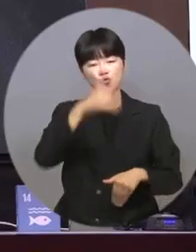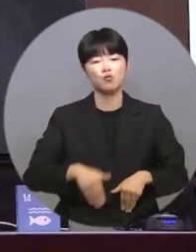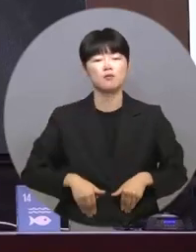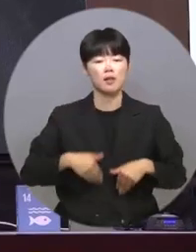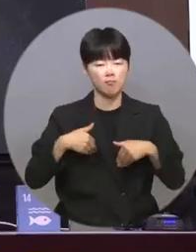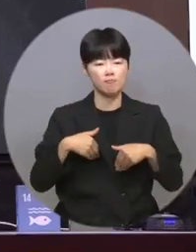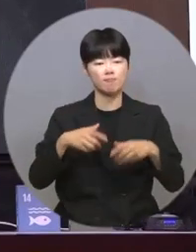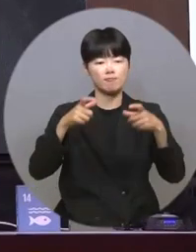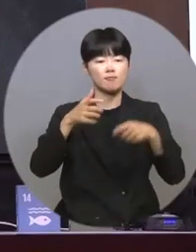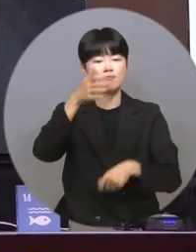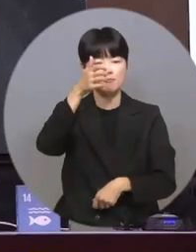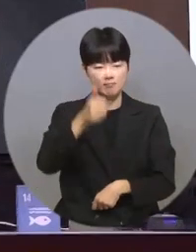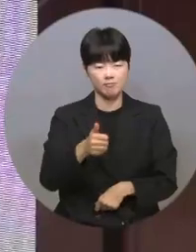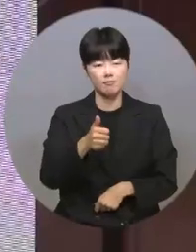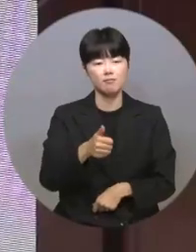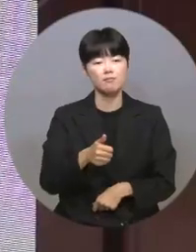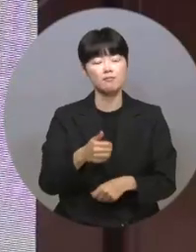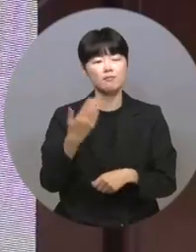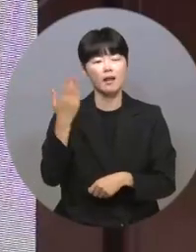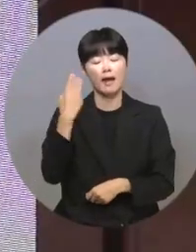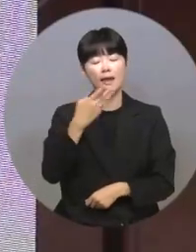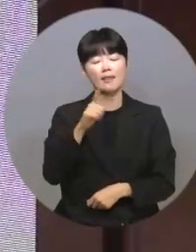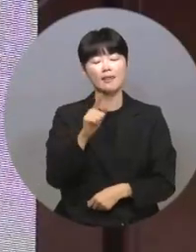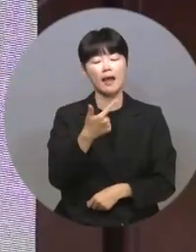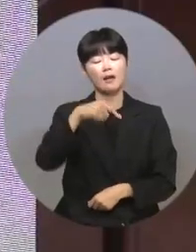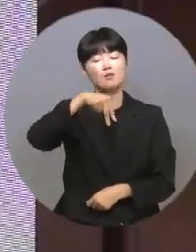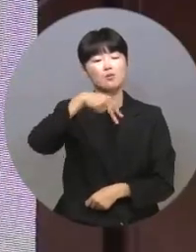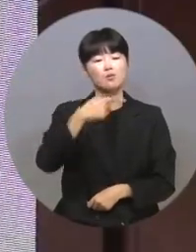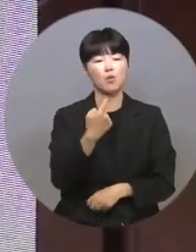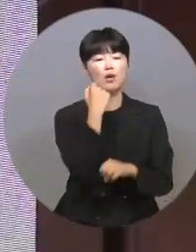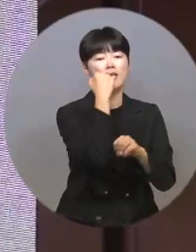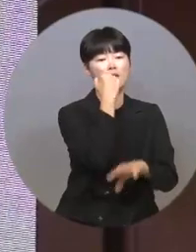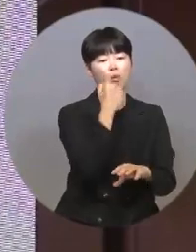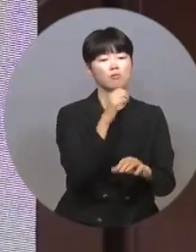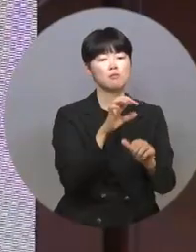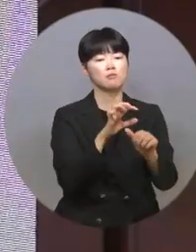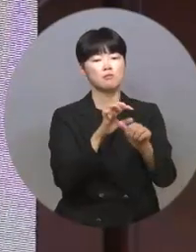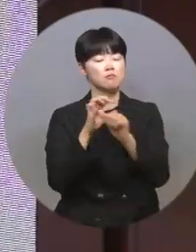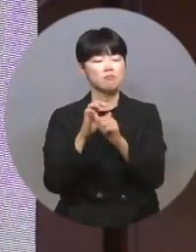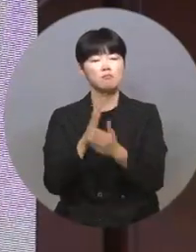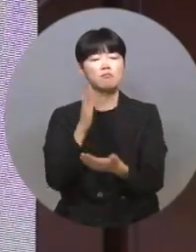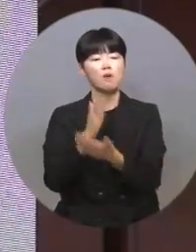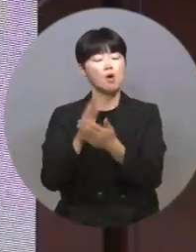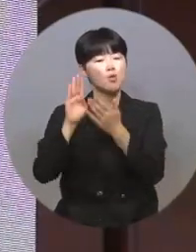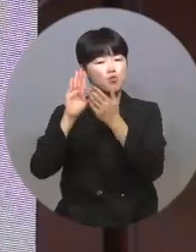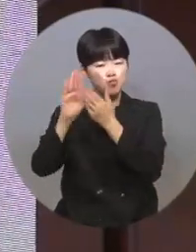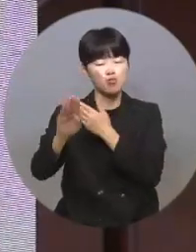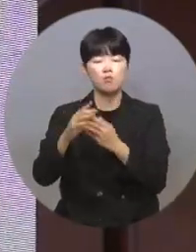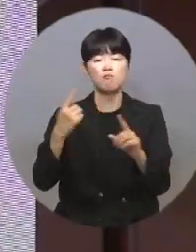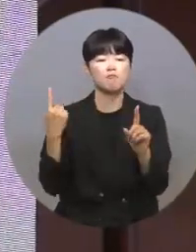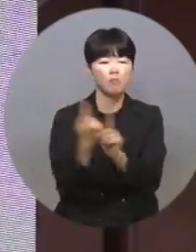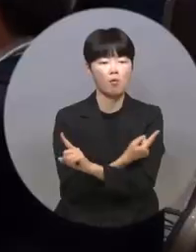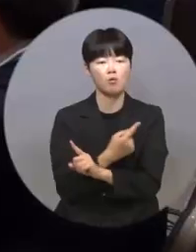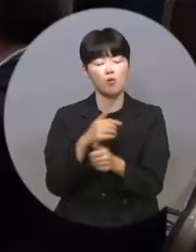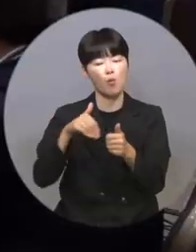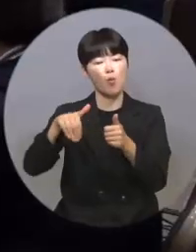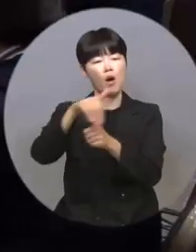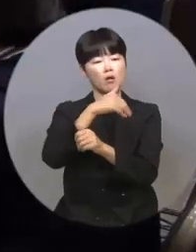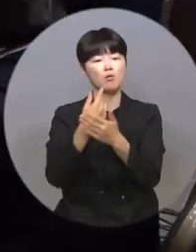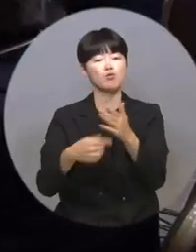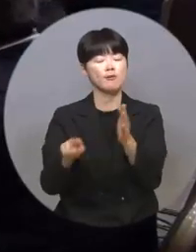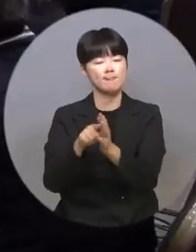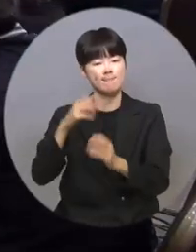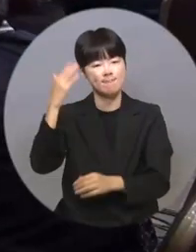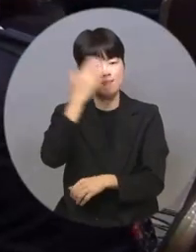기존의 탄소 기반 경제를 탄소 중립 수소 경제의 틀로 재구성하겠다고 강조했습니다.